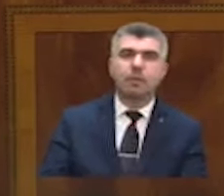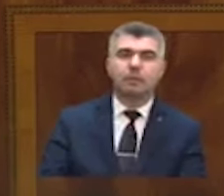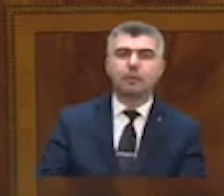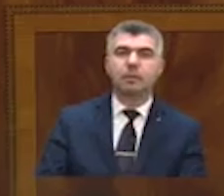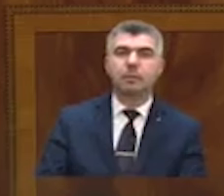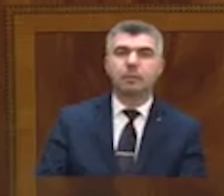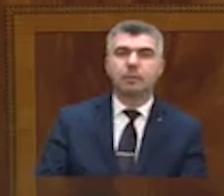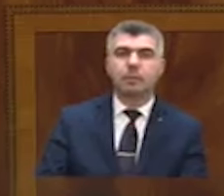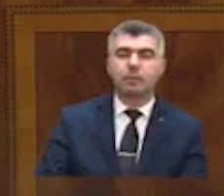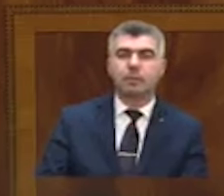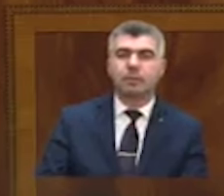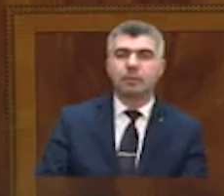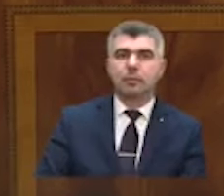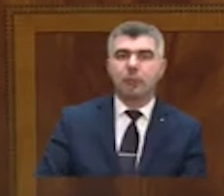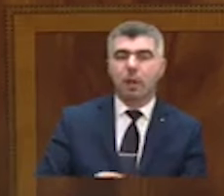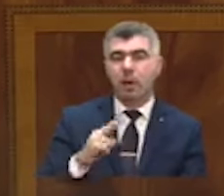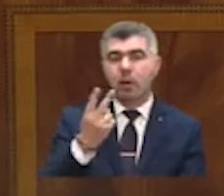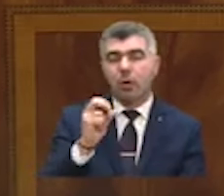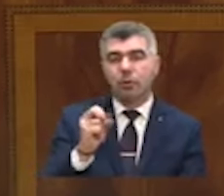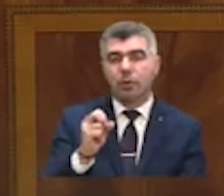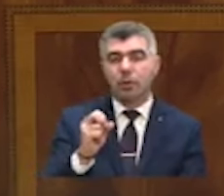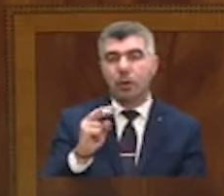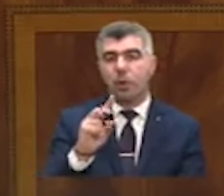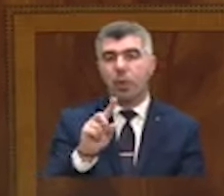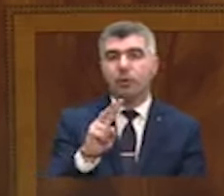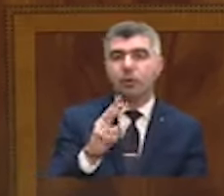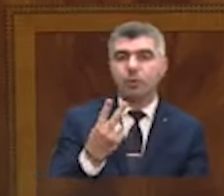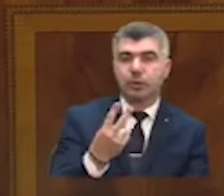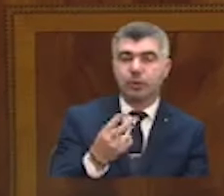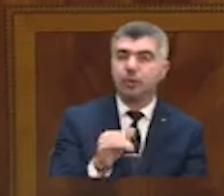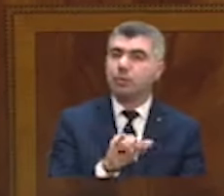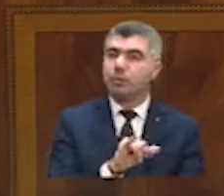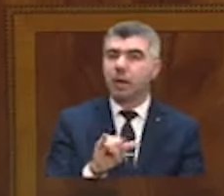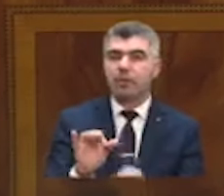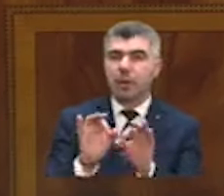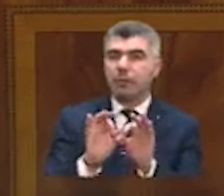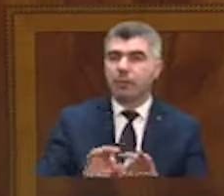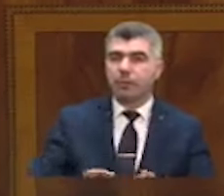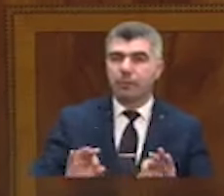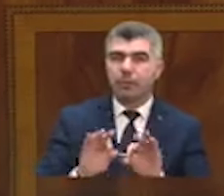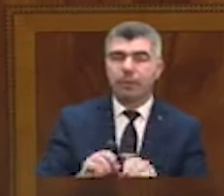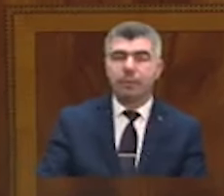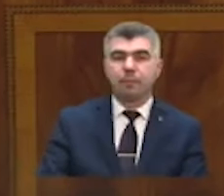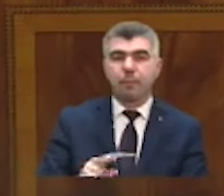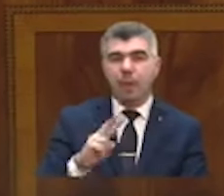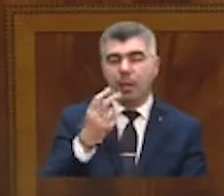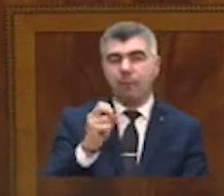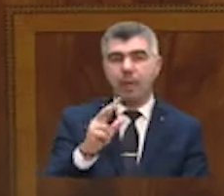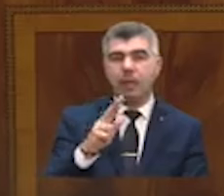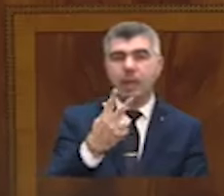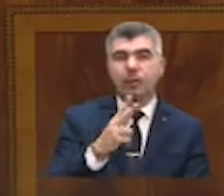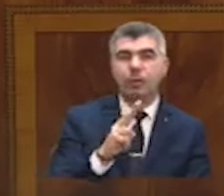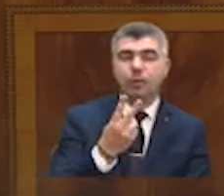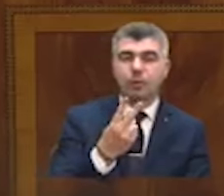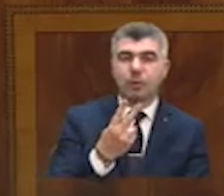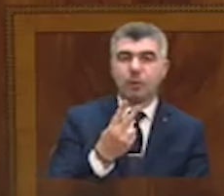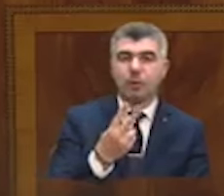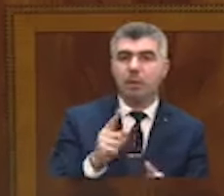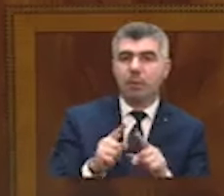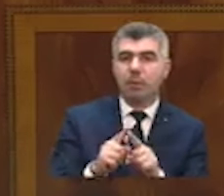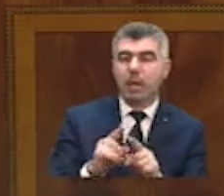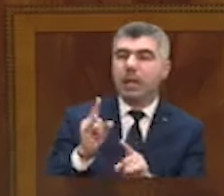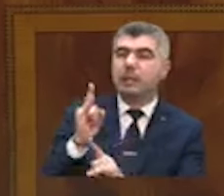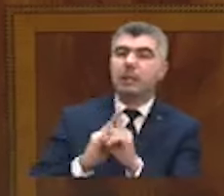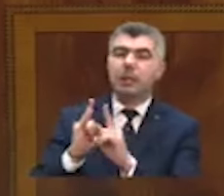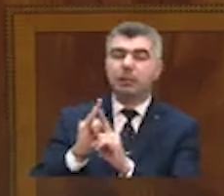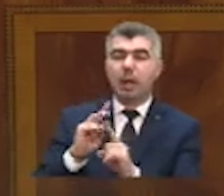يشتغلوا في 20 21 ما كانش شي حاجه اللي كثيره احنا في 23 خدمنا بداكشي اللي عندنا اليوم